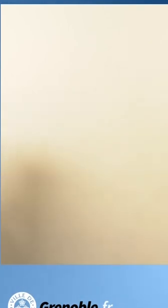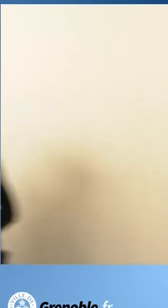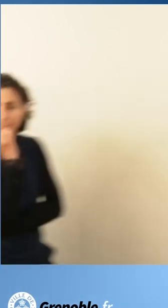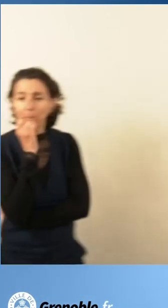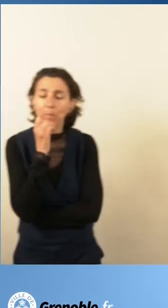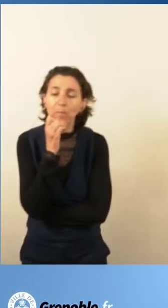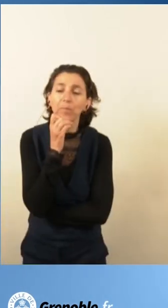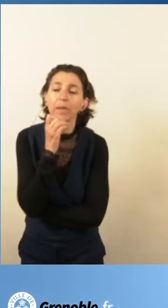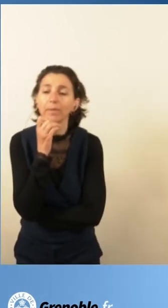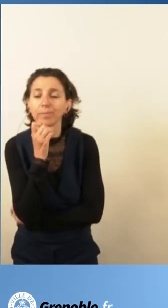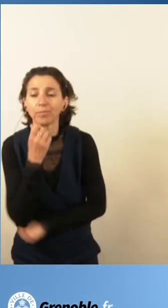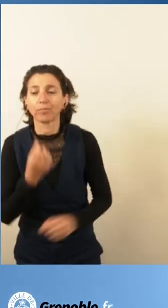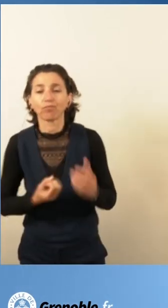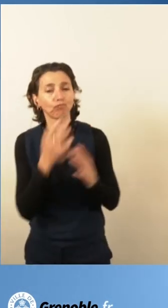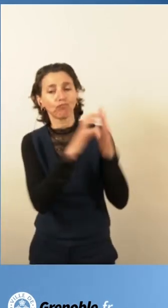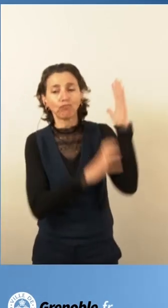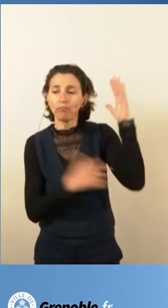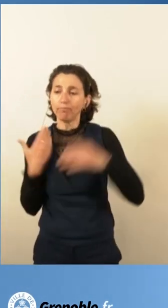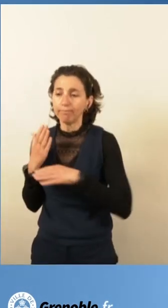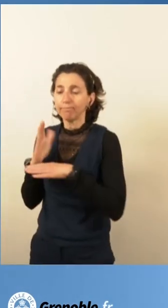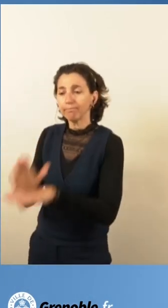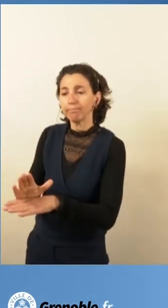délibération monsieur Mériot